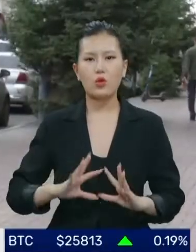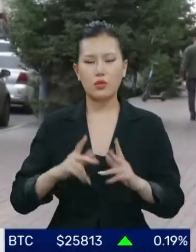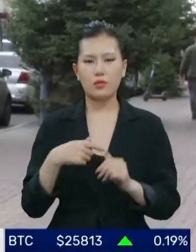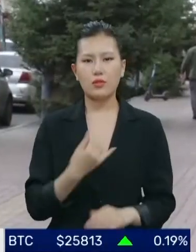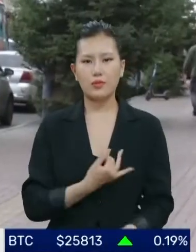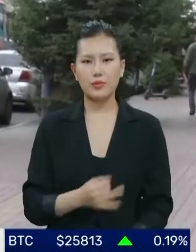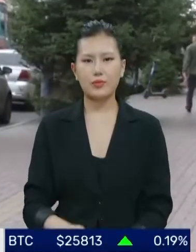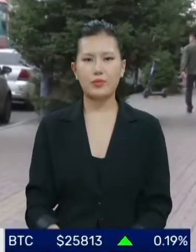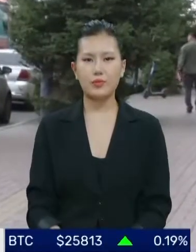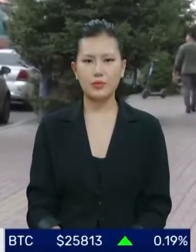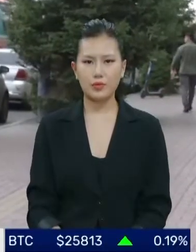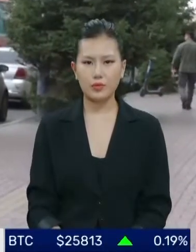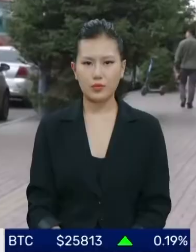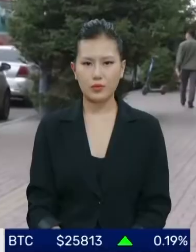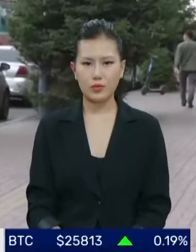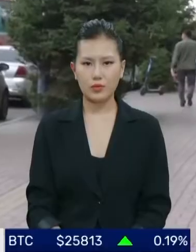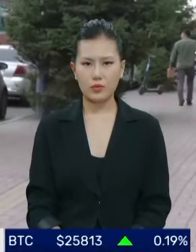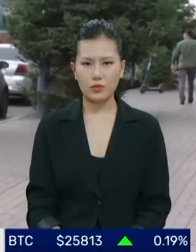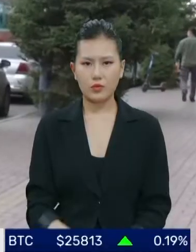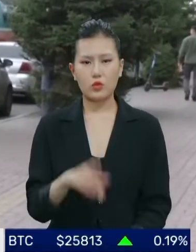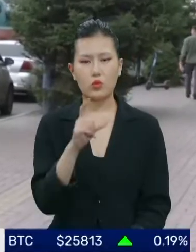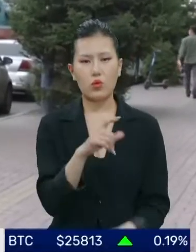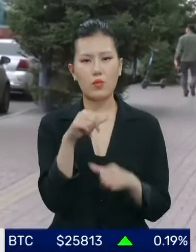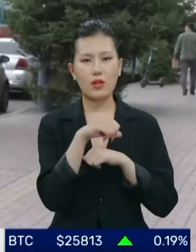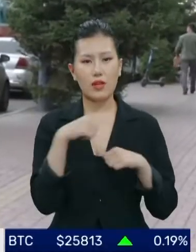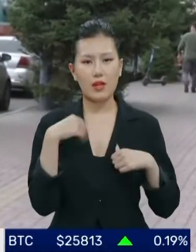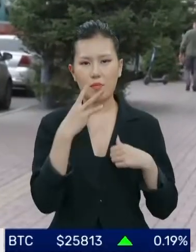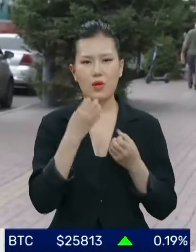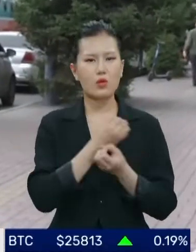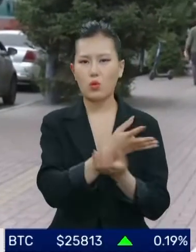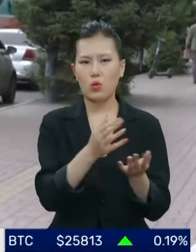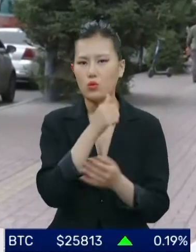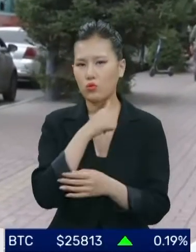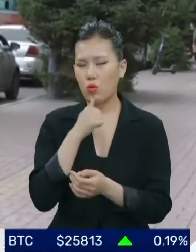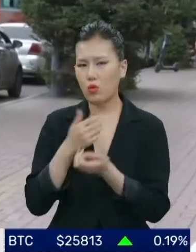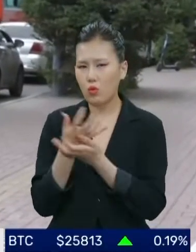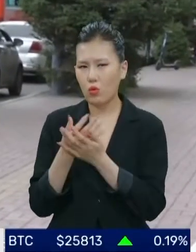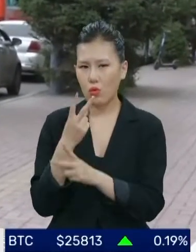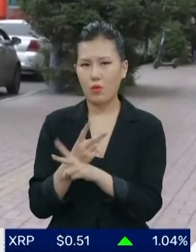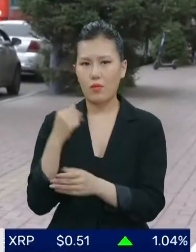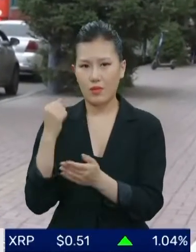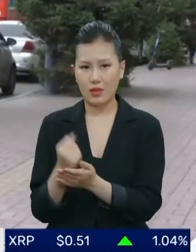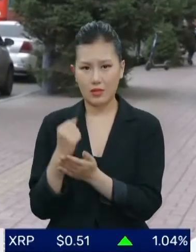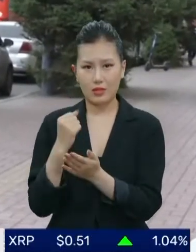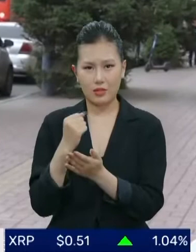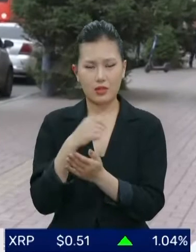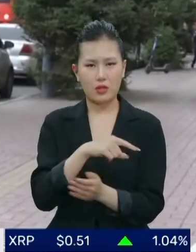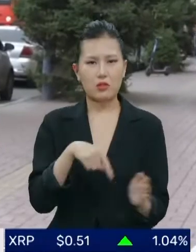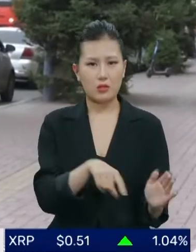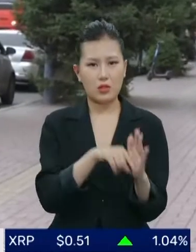Иргэдтэй ер мэдүүлэхгүйгээр л тэн зинзэн хуулиуд батлаад тэгэл өөрчлөхөөр нөгөө иргэн нэг жоохон эсэргүүцгээр ахиж нөгөө төг шинжилээд чам тийм